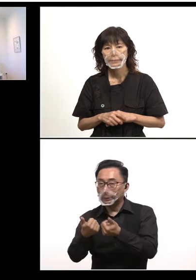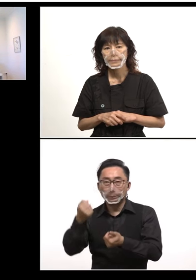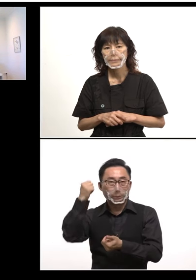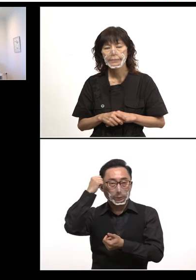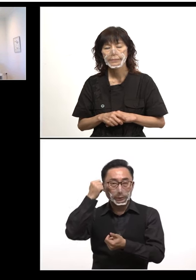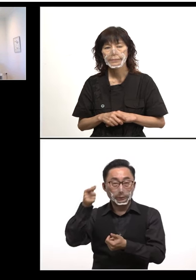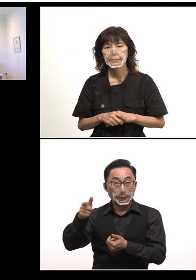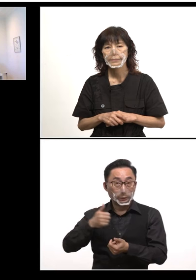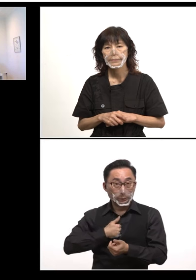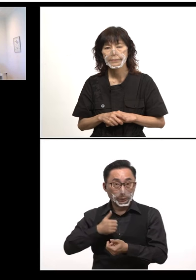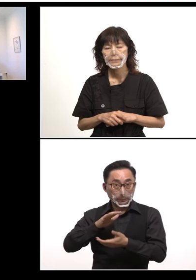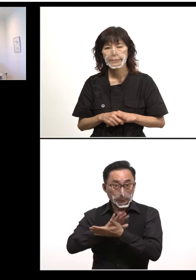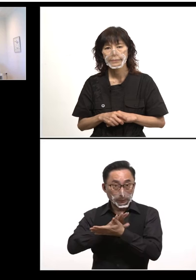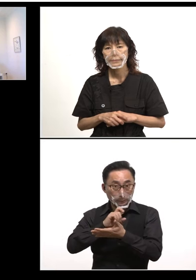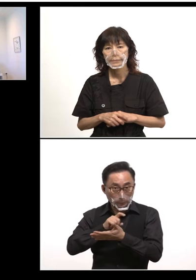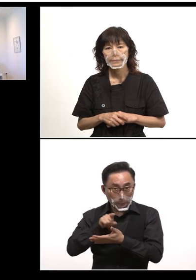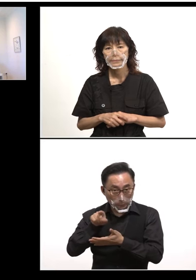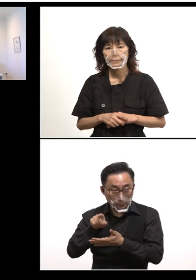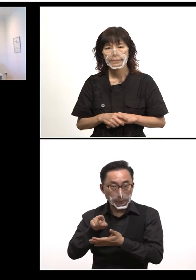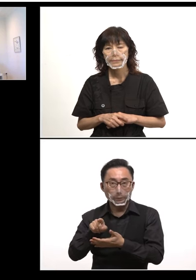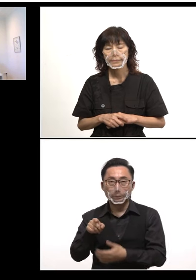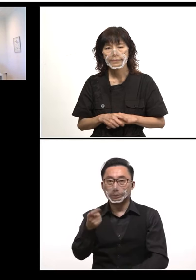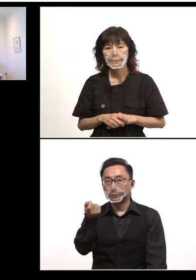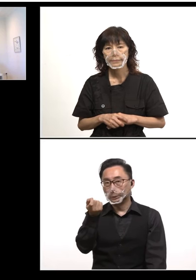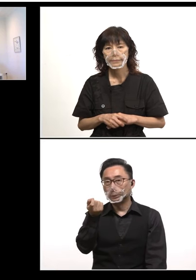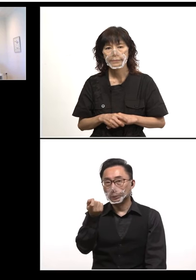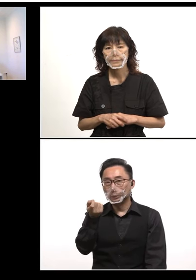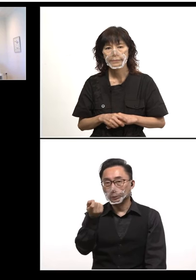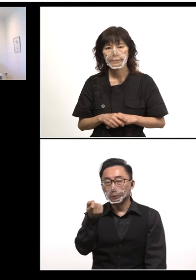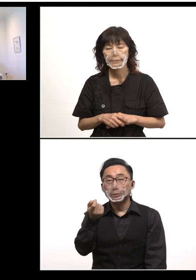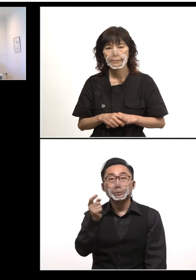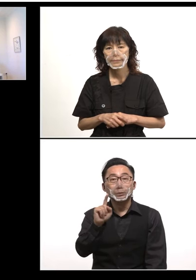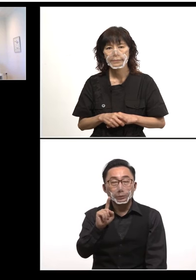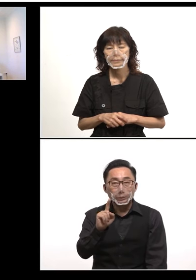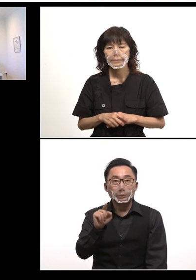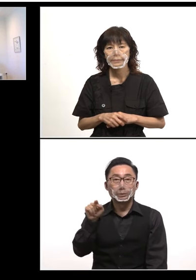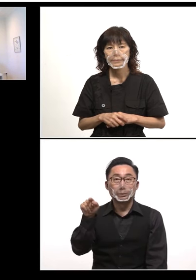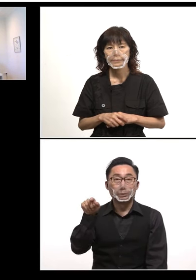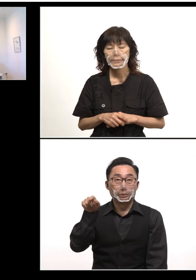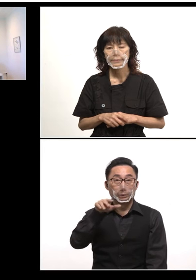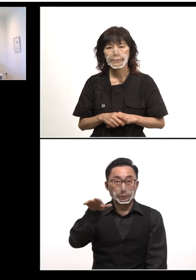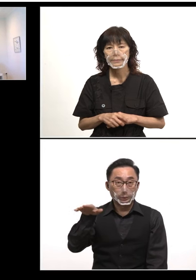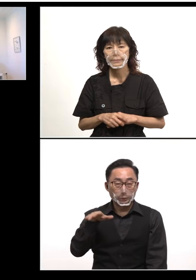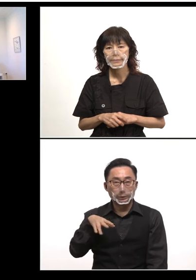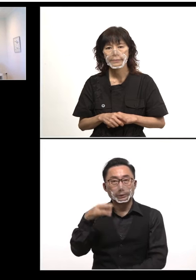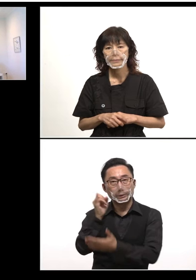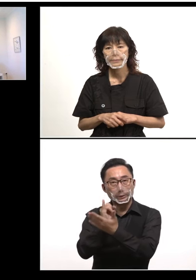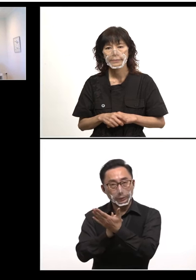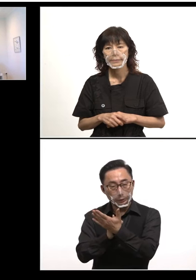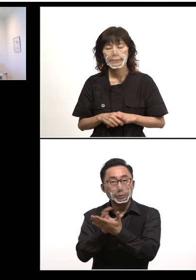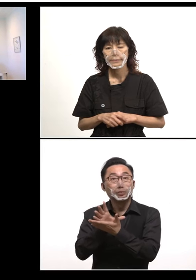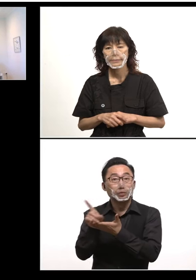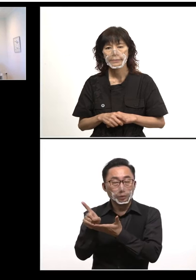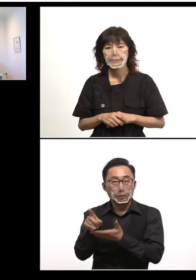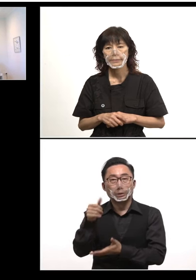嘅導師啦，可能都未必多嚇，咁可能好多時佢哋當然佢哋喺嗰個藝術嘅範疇，佢哋係專業